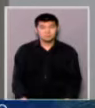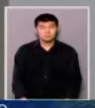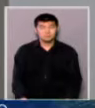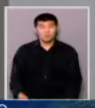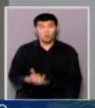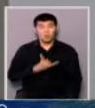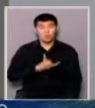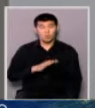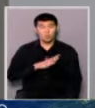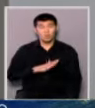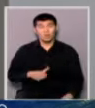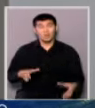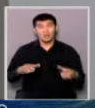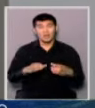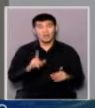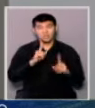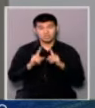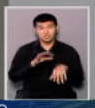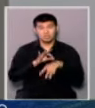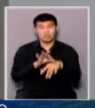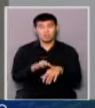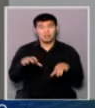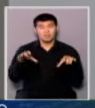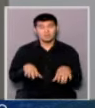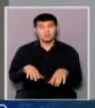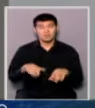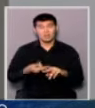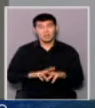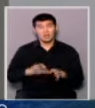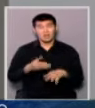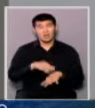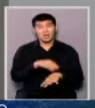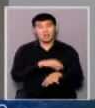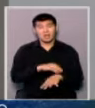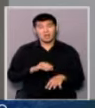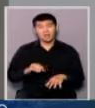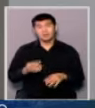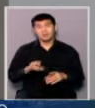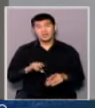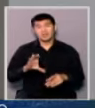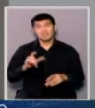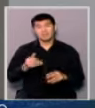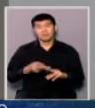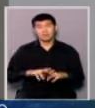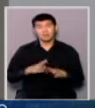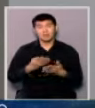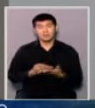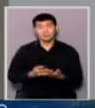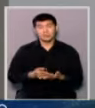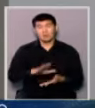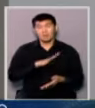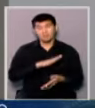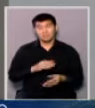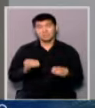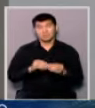У нас в честь Дня символов прошло совещание под председательством заместителя акима Махамбетского района Светы Аманшиевой. Оно